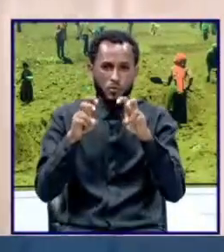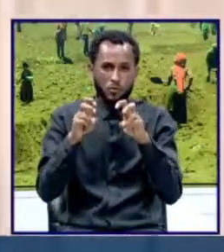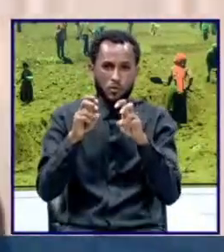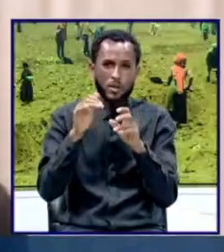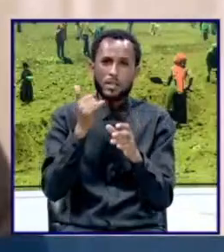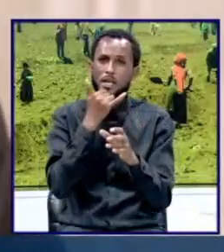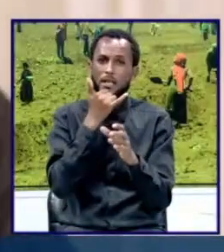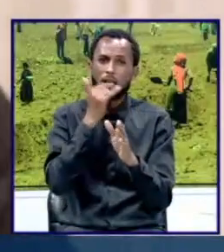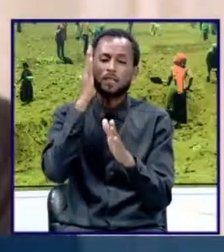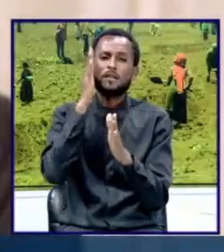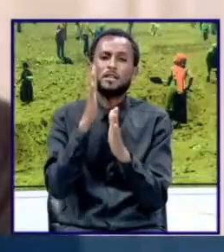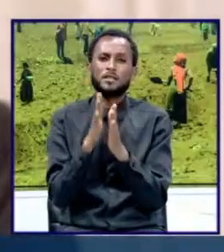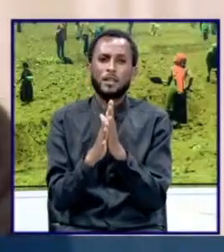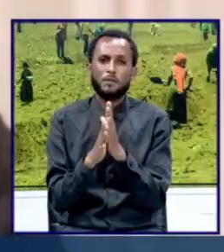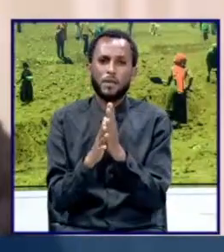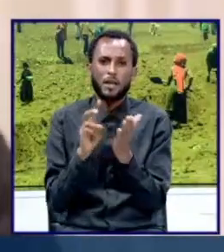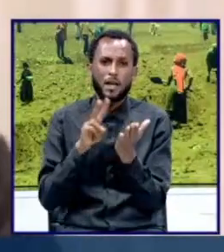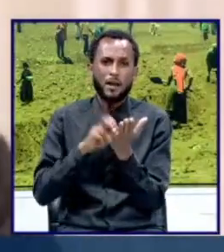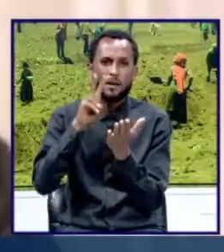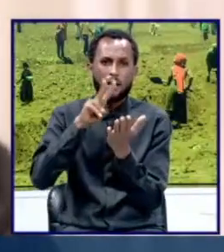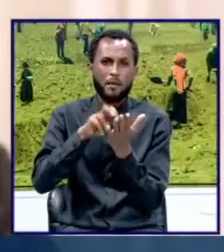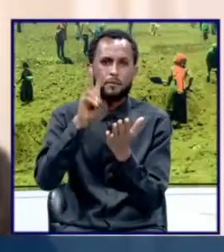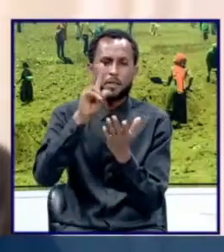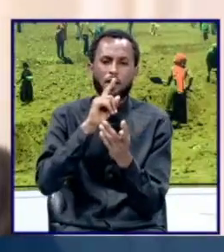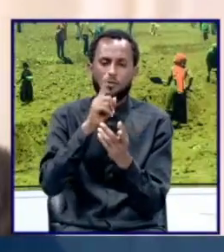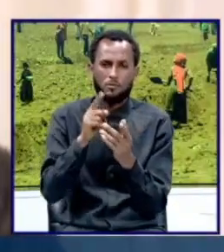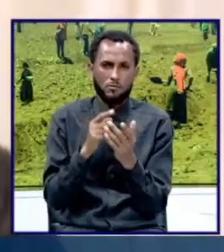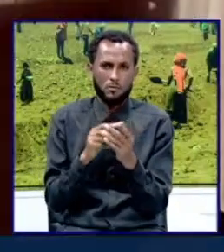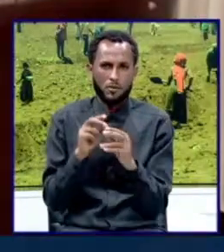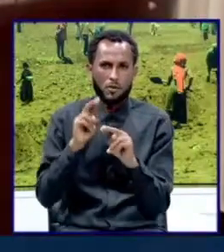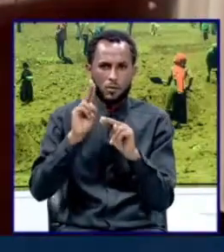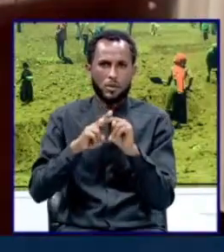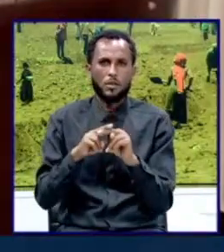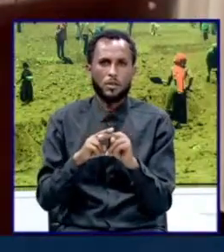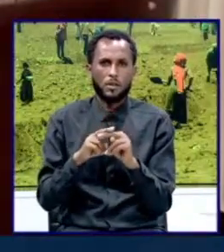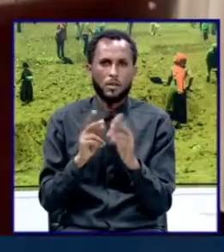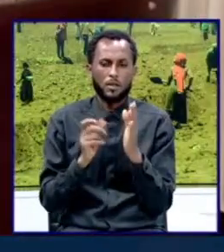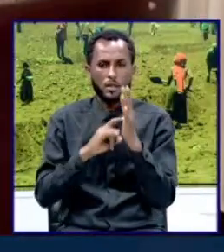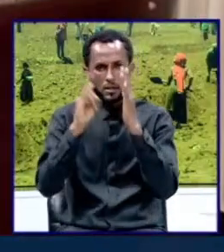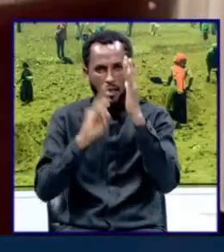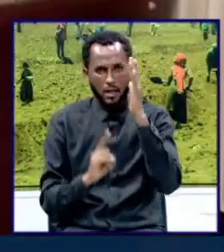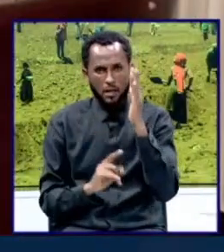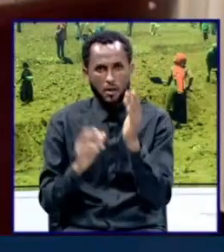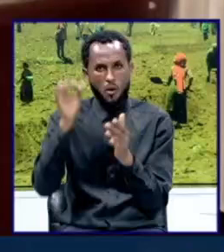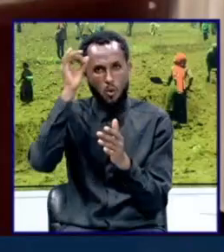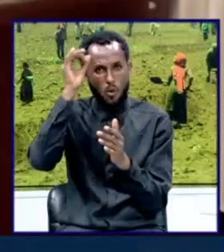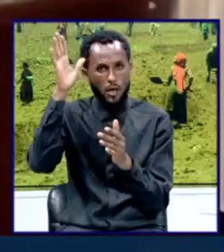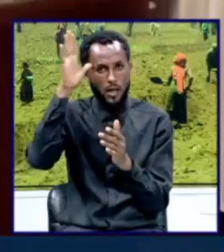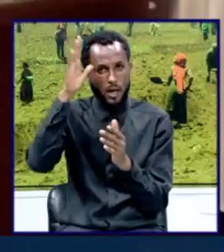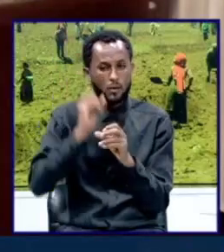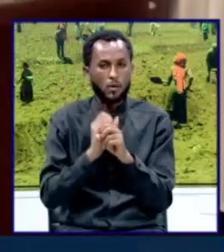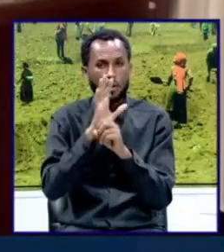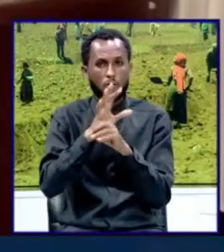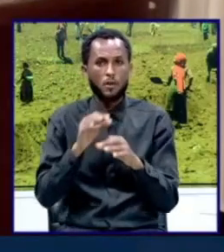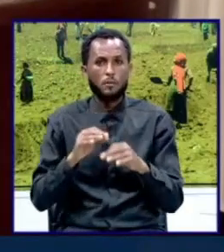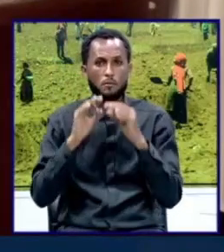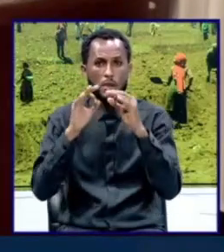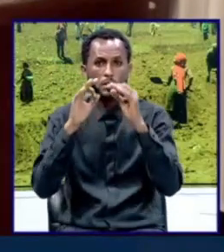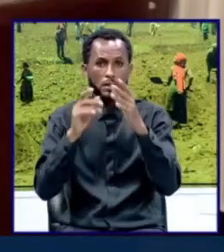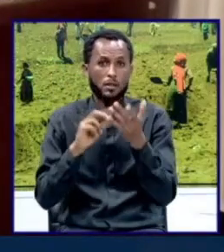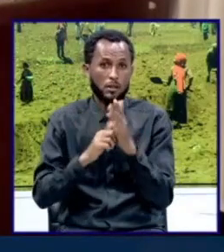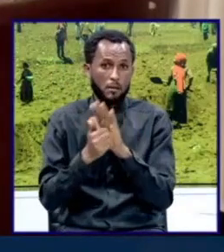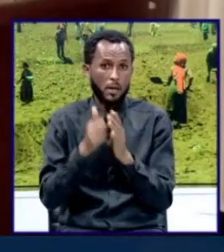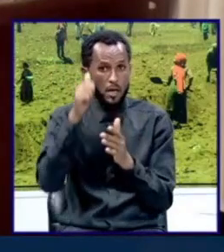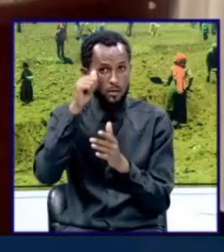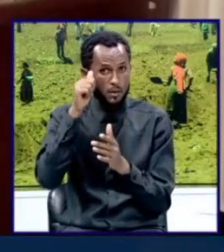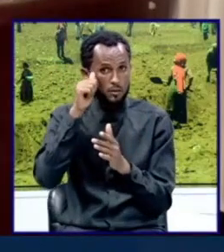ዝፈፀመ ኣንበጣ እዩ ፈኒዩላ ንዛዕዲ እንታን ፖለቲካ ልኡል ጋይም ኣብ ዘሕለፎ መልእኽቲ ድማ ህዝቢ ኤርትራ ድሕሪ